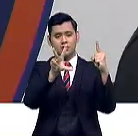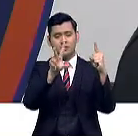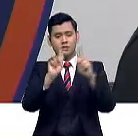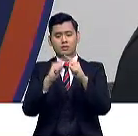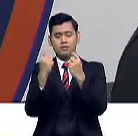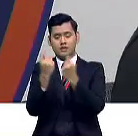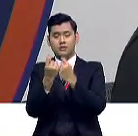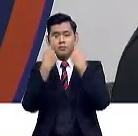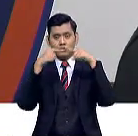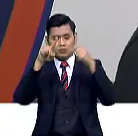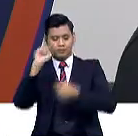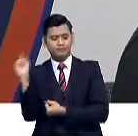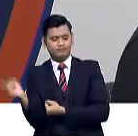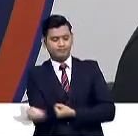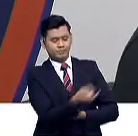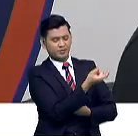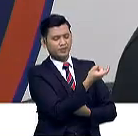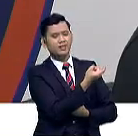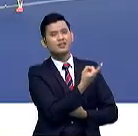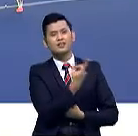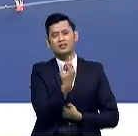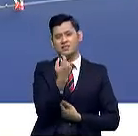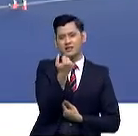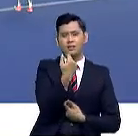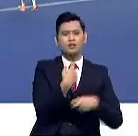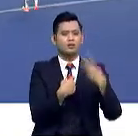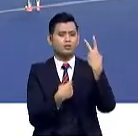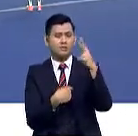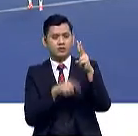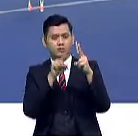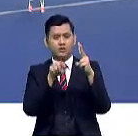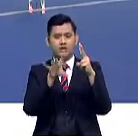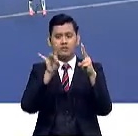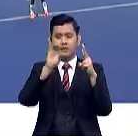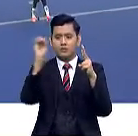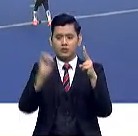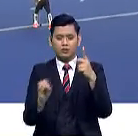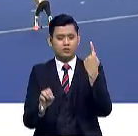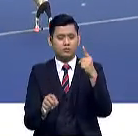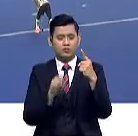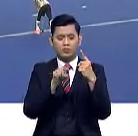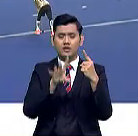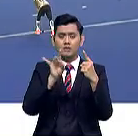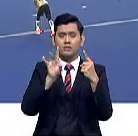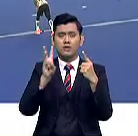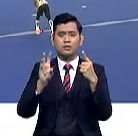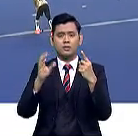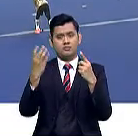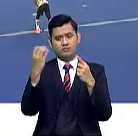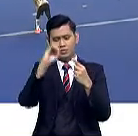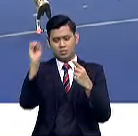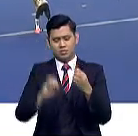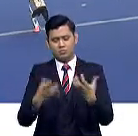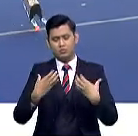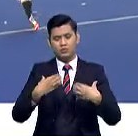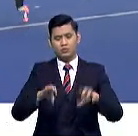menyembunyikan pukulan sudut penalti hanya 12800 atau 11 daripada 86 percobaan berjaya menghasilkan